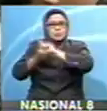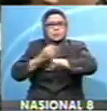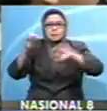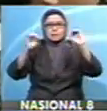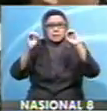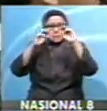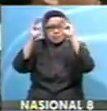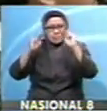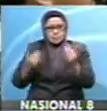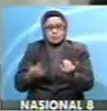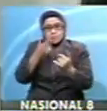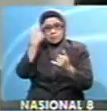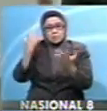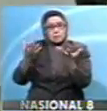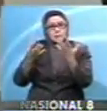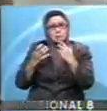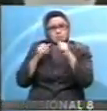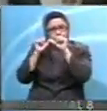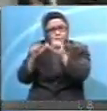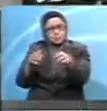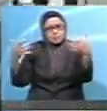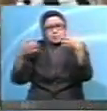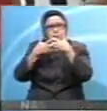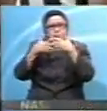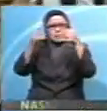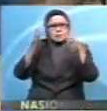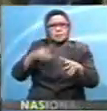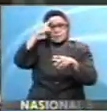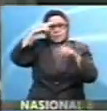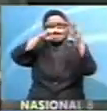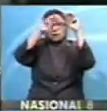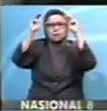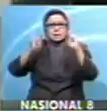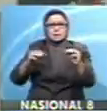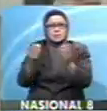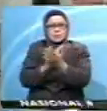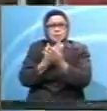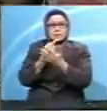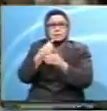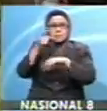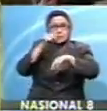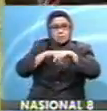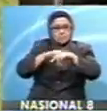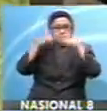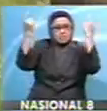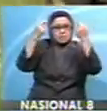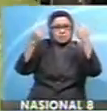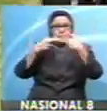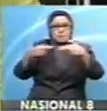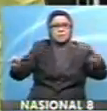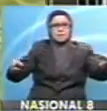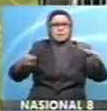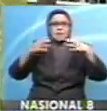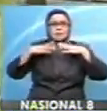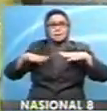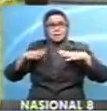Hassan mahu mengekalkan keserasian di antara pemain untuk mengharungi musim baru Beliau berkata demikian dalam Majlis pelancaran Jersi baru pasukan Pahang